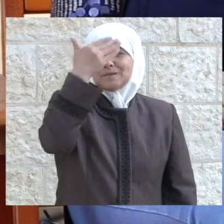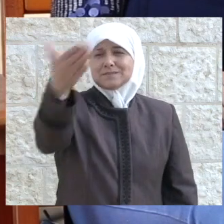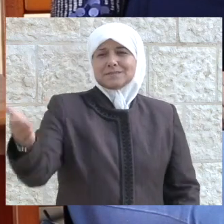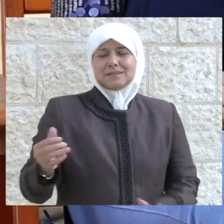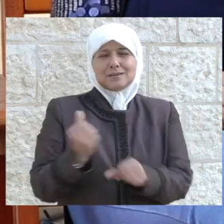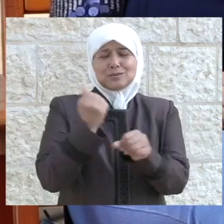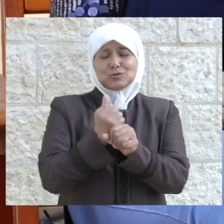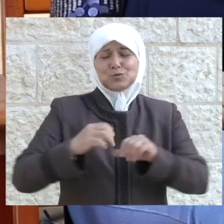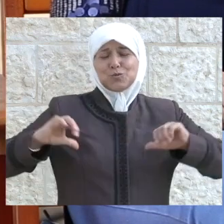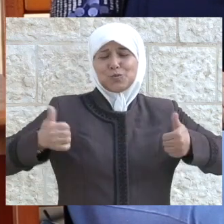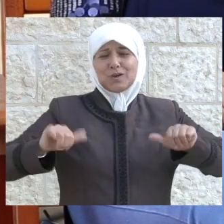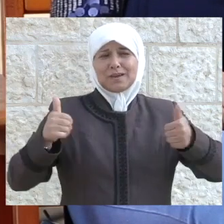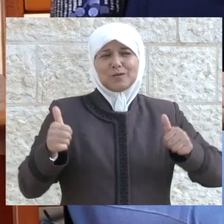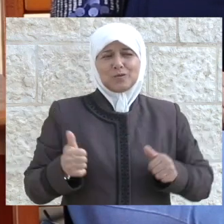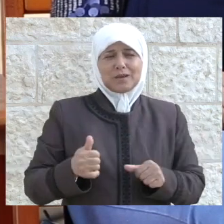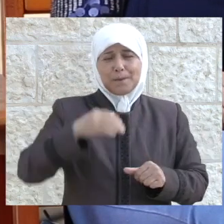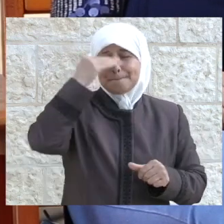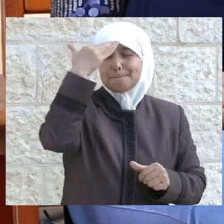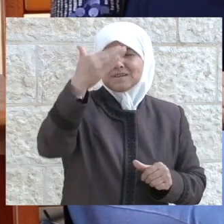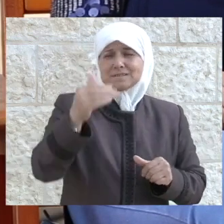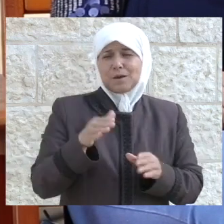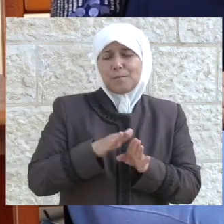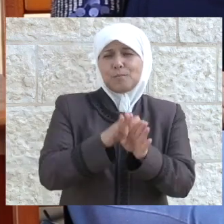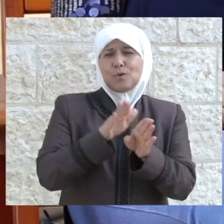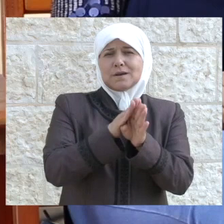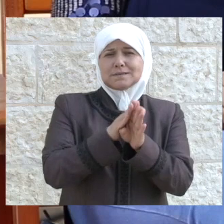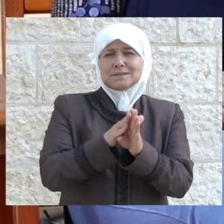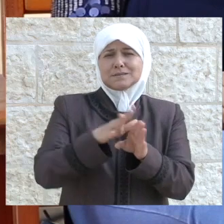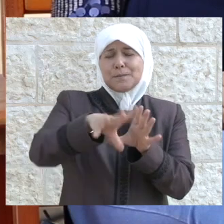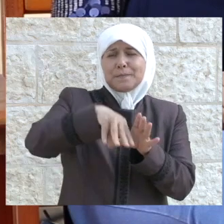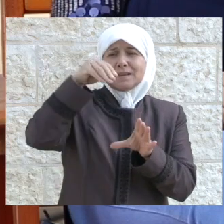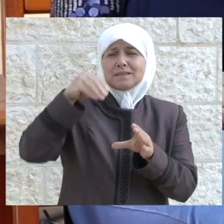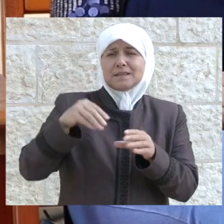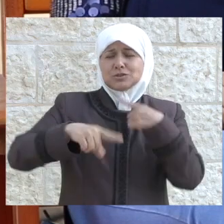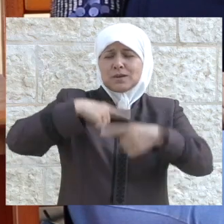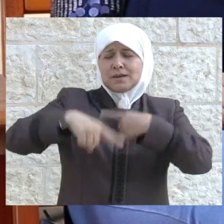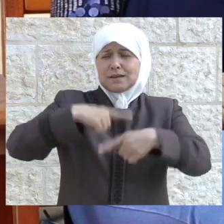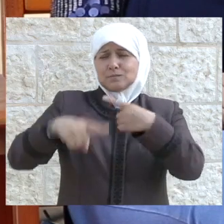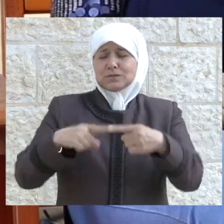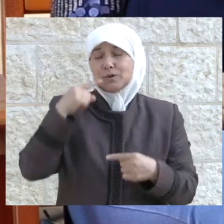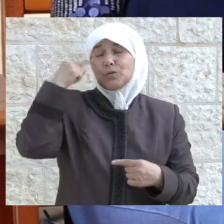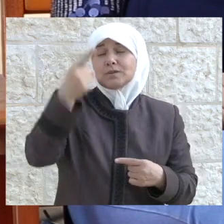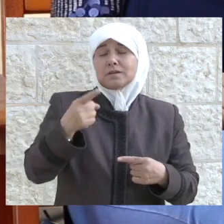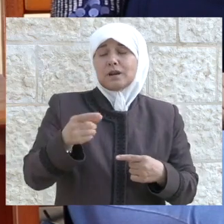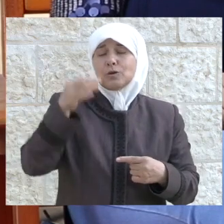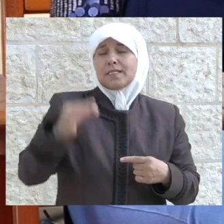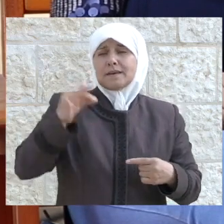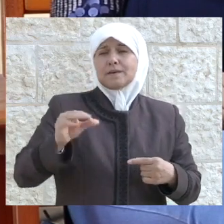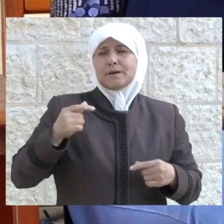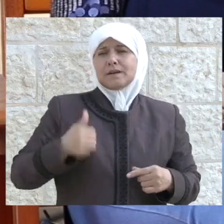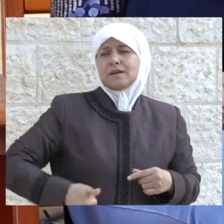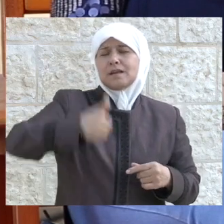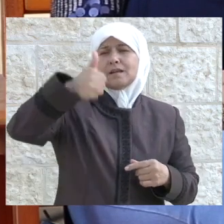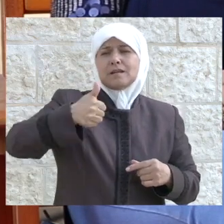النشاط والحيوية، مساء معزز بشغف الإنتاج والإنتاج المستمر والتطلع على الأفضل دائما.